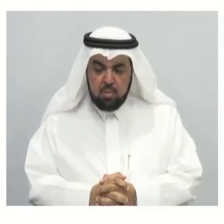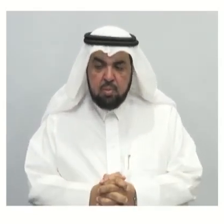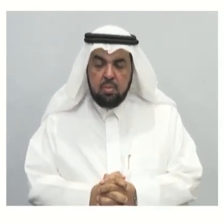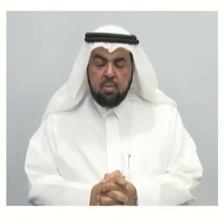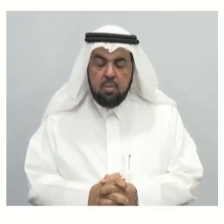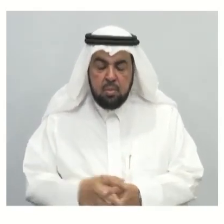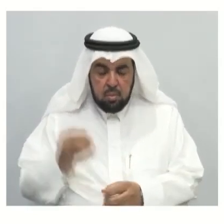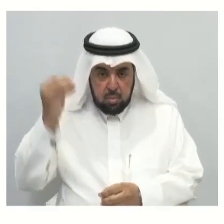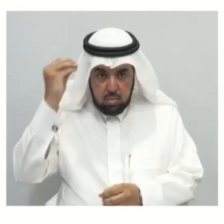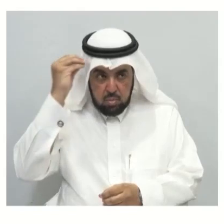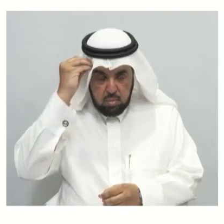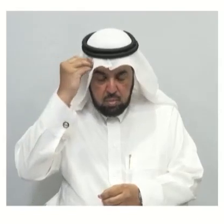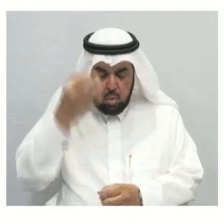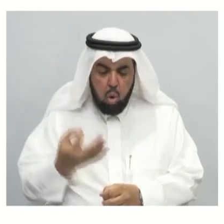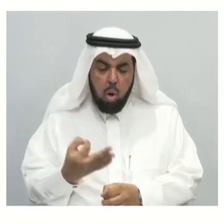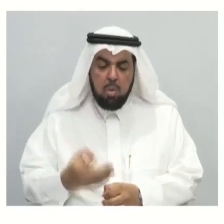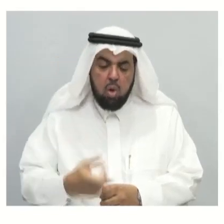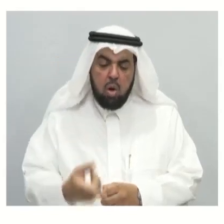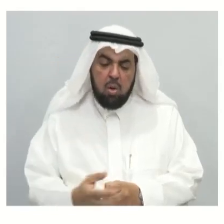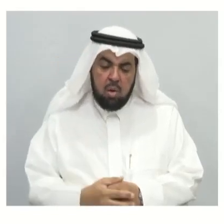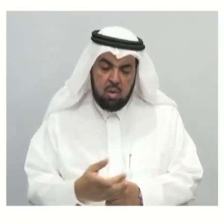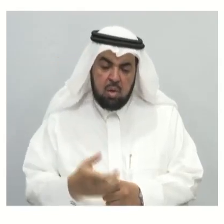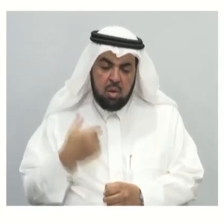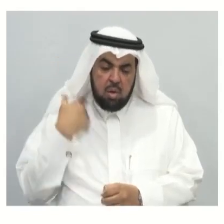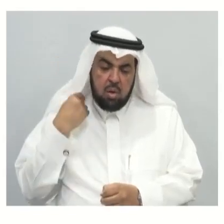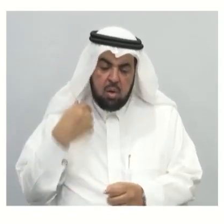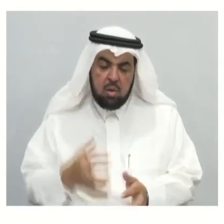سنتعرف على مهمه كل من هذه